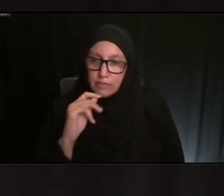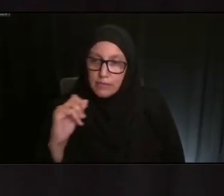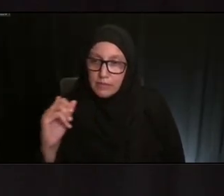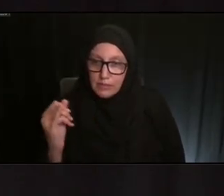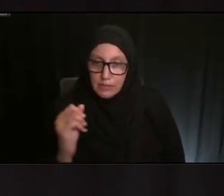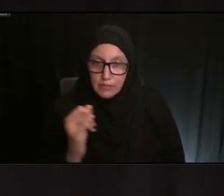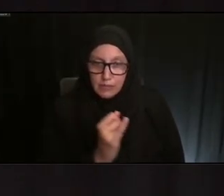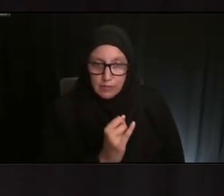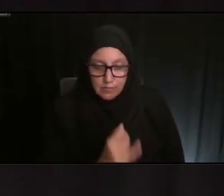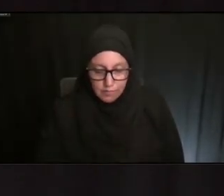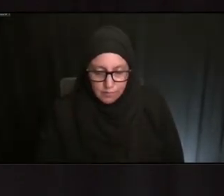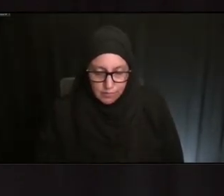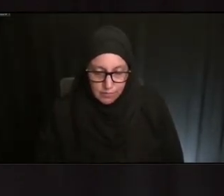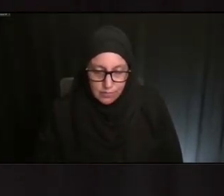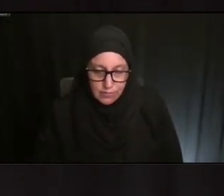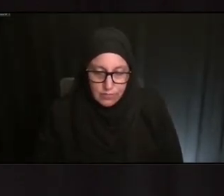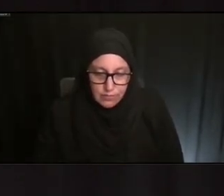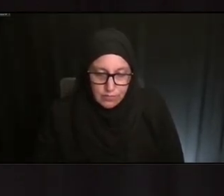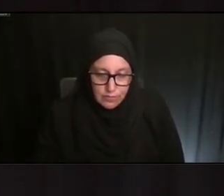كل